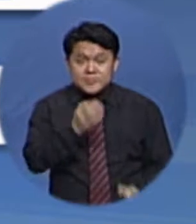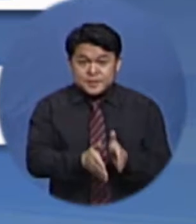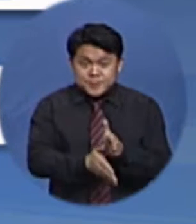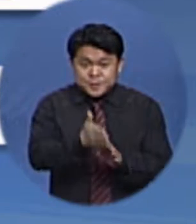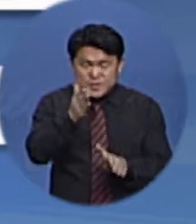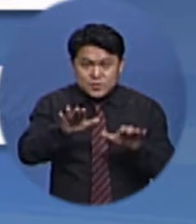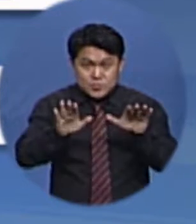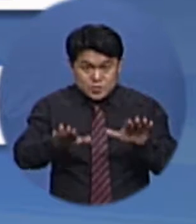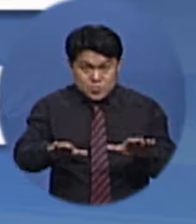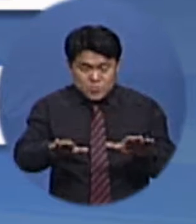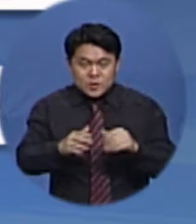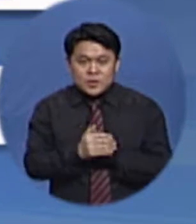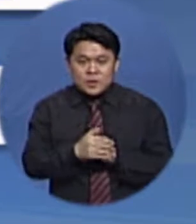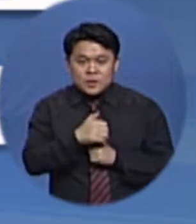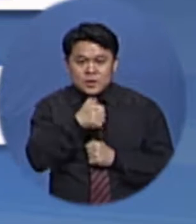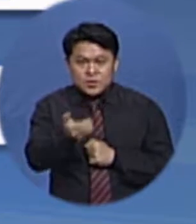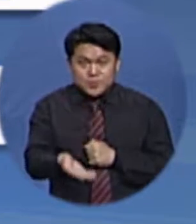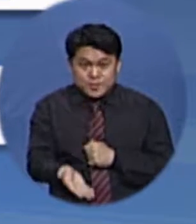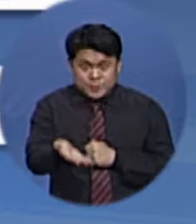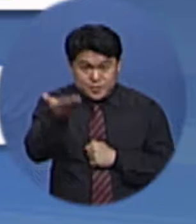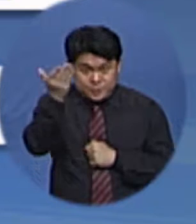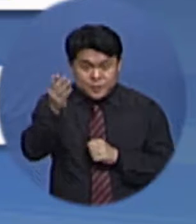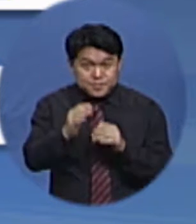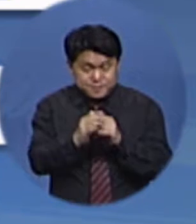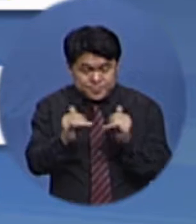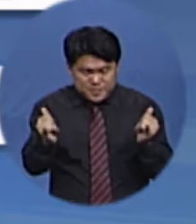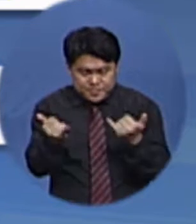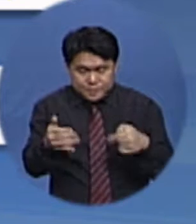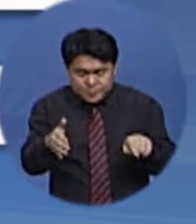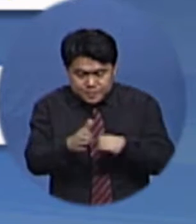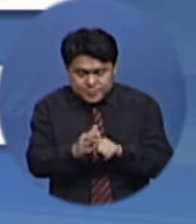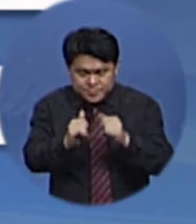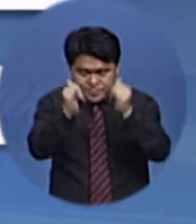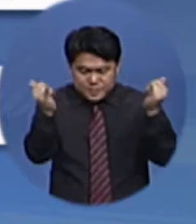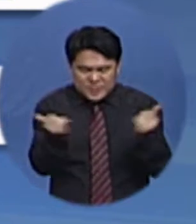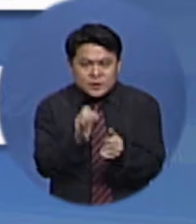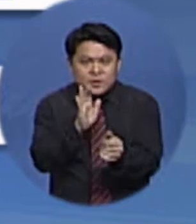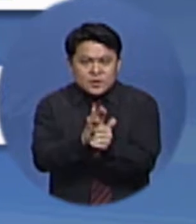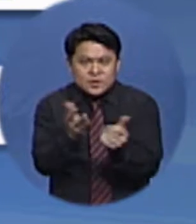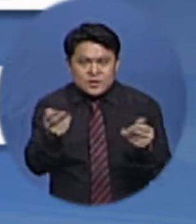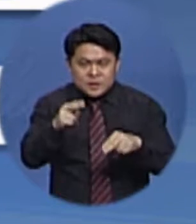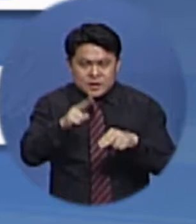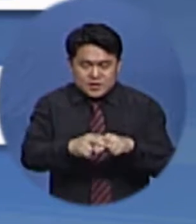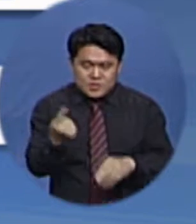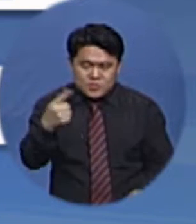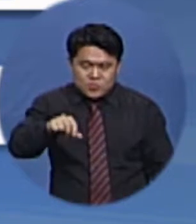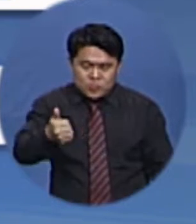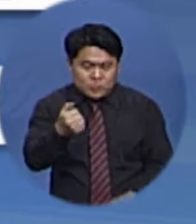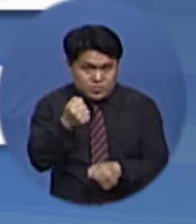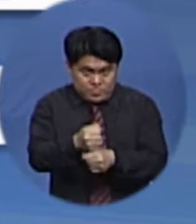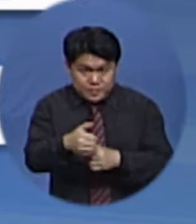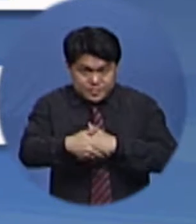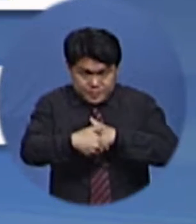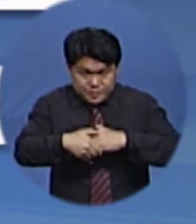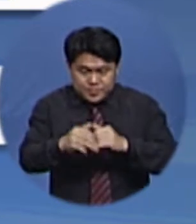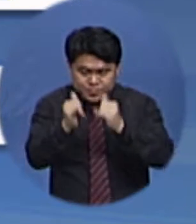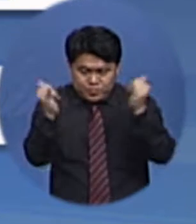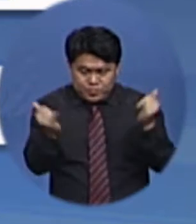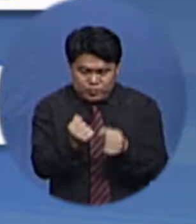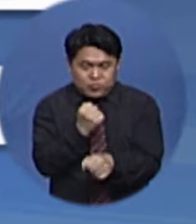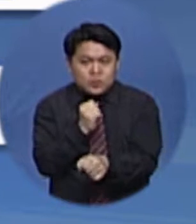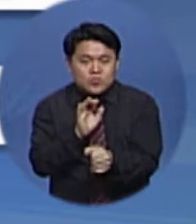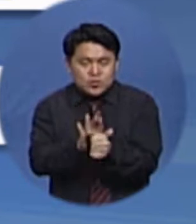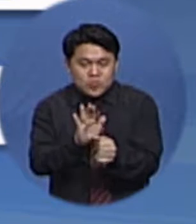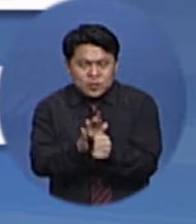서울시가 올해 안으로 50대 이상 중장년층을 위한 사회공헌 일자리 1,500개를 만듭니다. 사회공헌